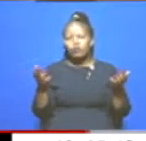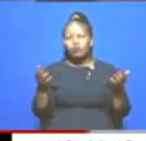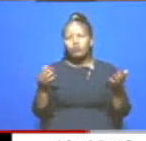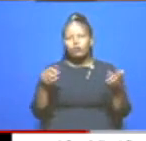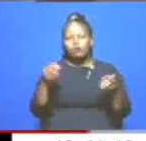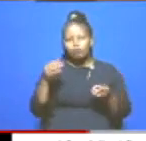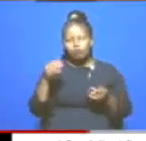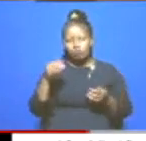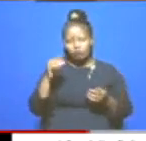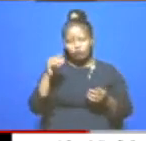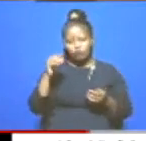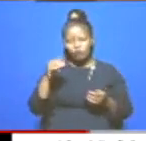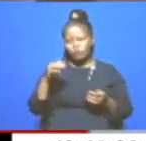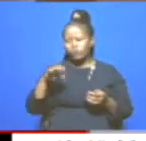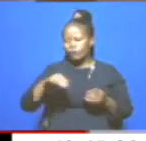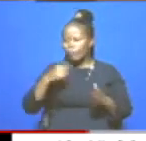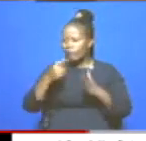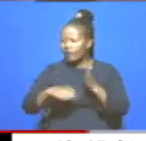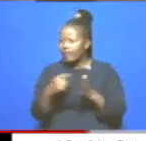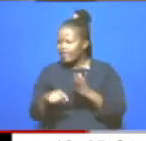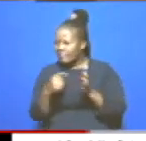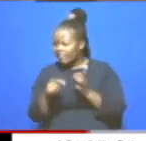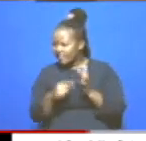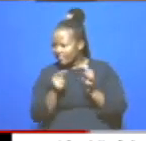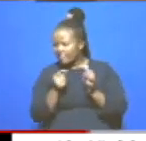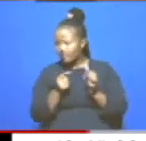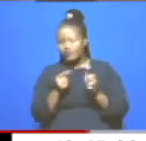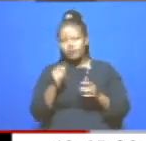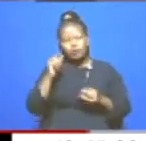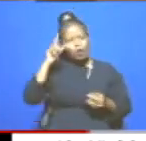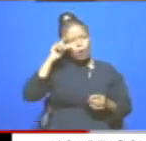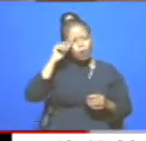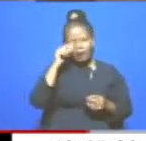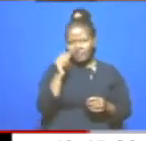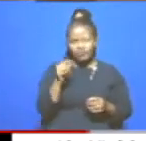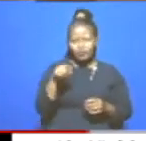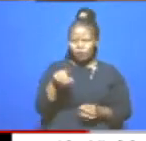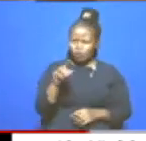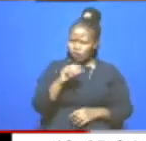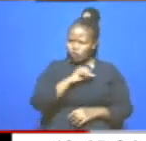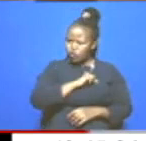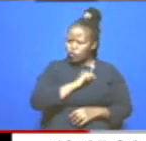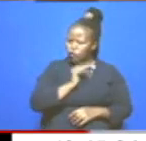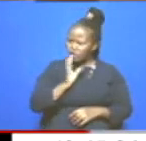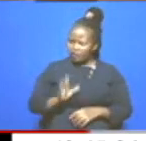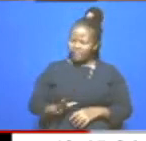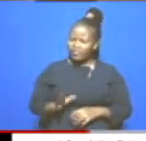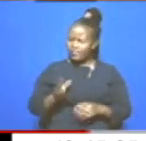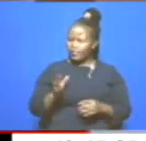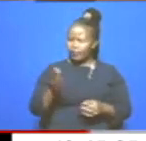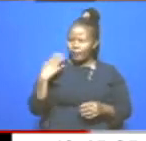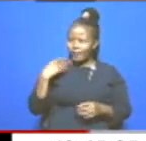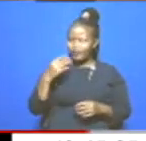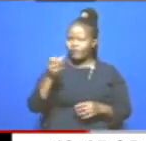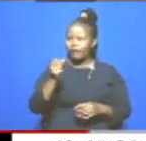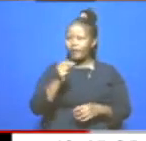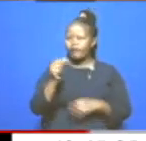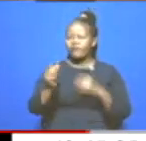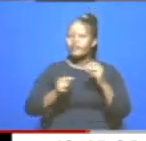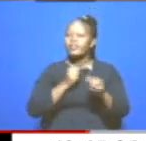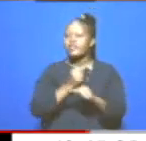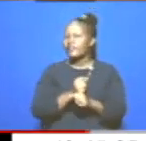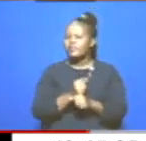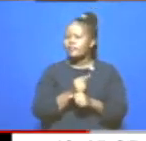Mombasa. Umekuwa seneta kwa miaka mitano hivi. Pengine kuna sera ambazo umeleta kuboresha maisha ya watu